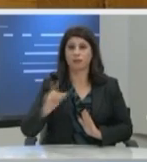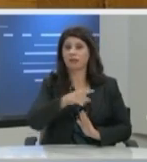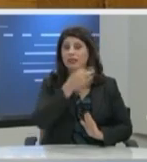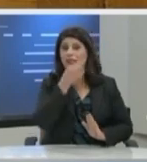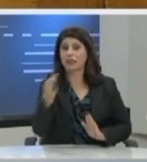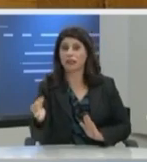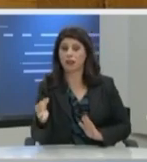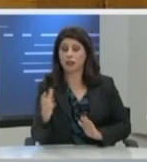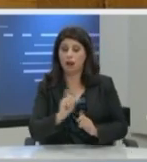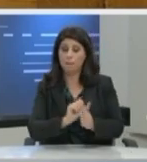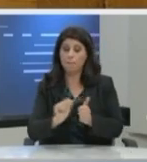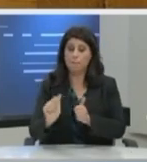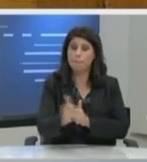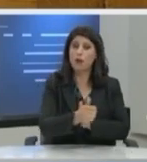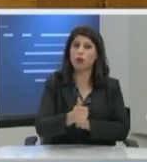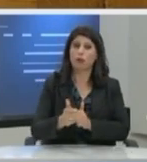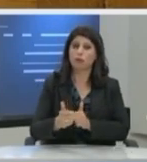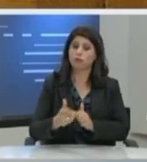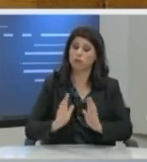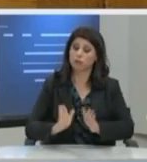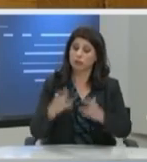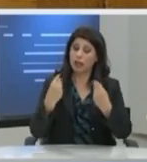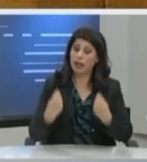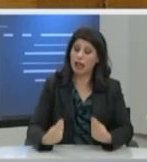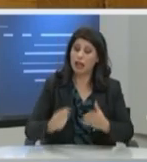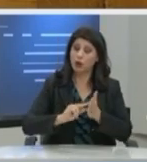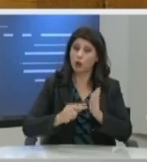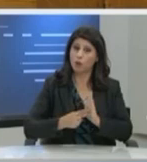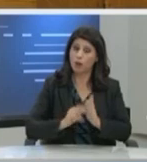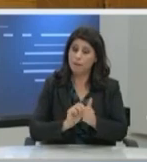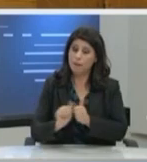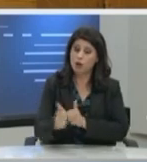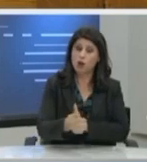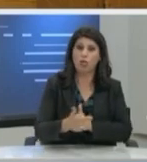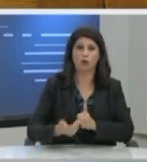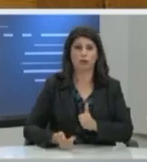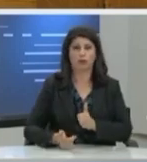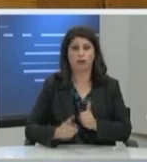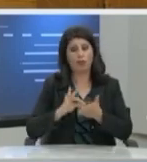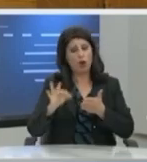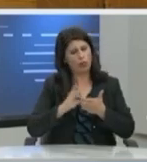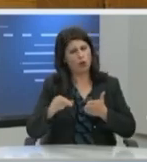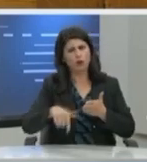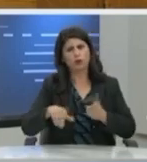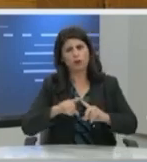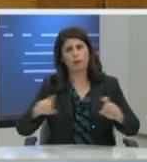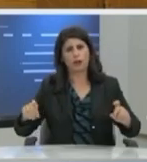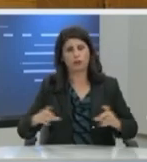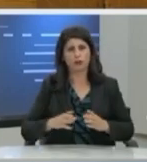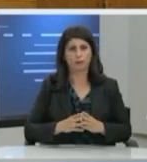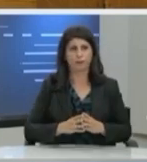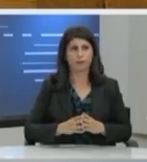Λέτε ότι επανορθώνουμε, ότι πήγε καλά η οικονομία και επανορθώνεται τα